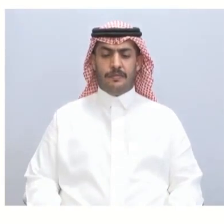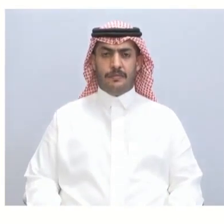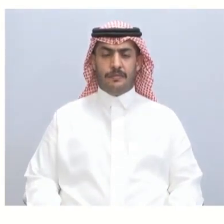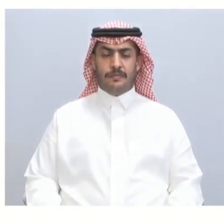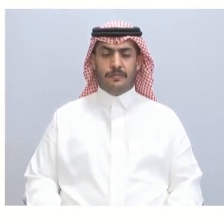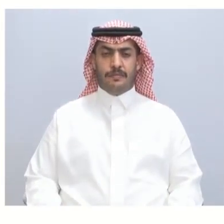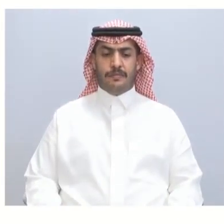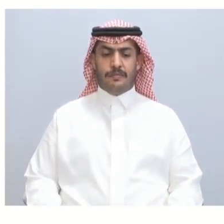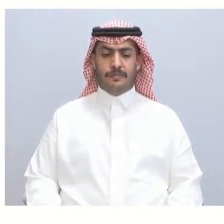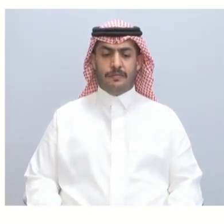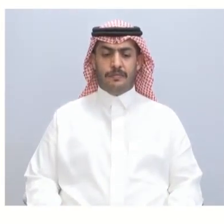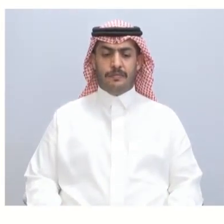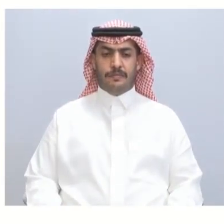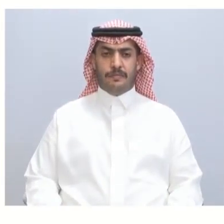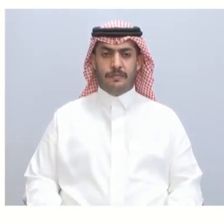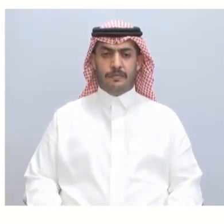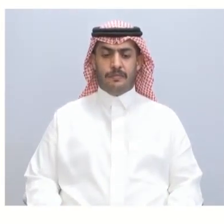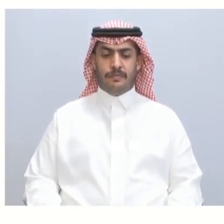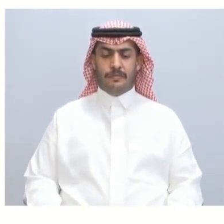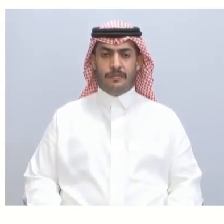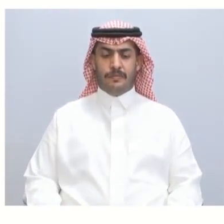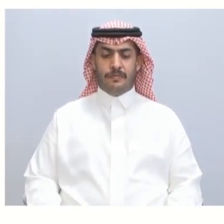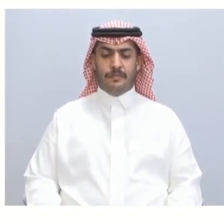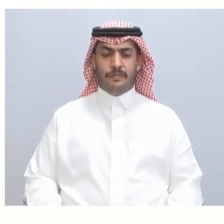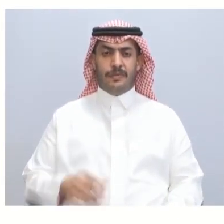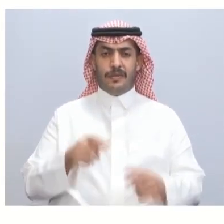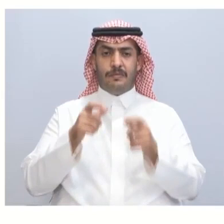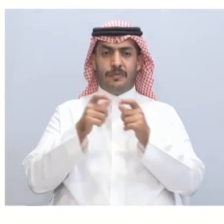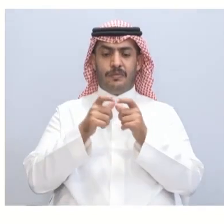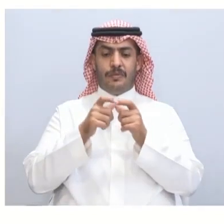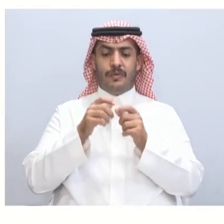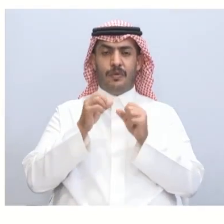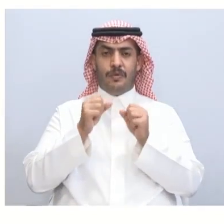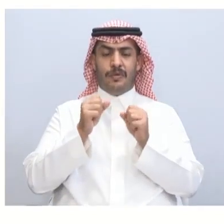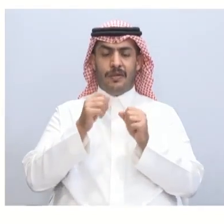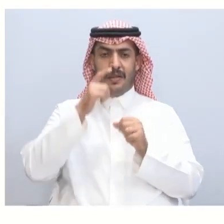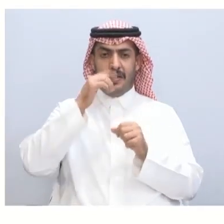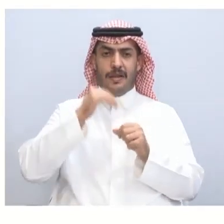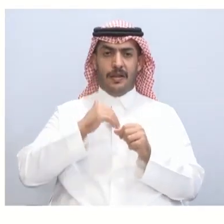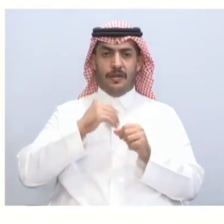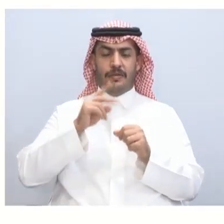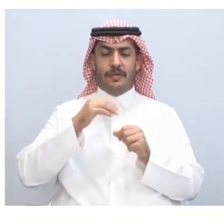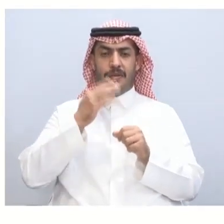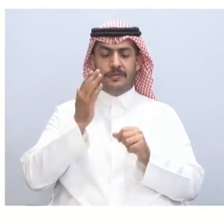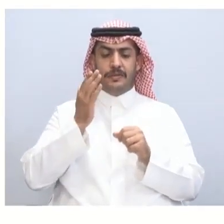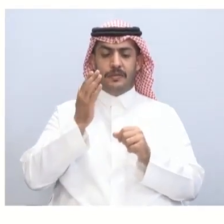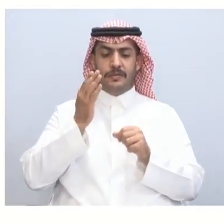الحياتيه مبدعين بارك الله فيكم هي مجموعه القوى الداخليه